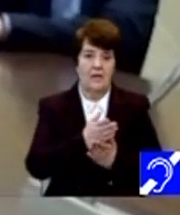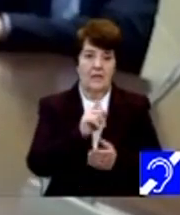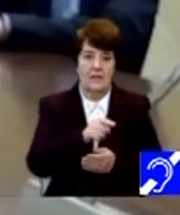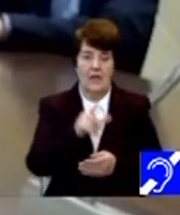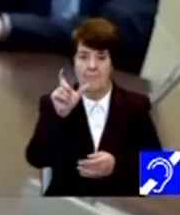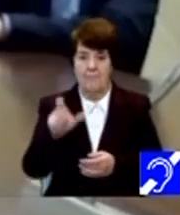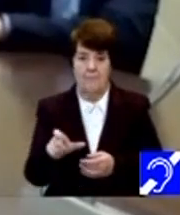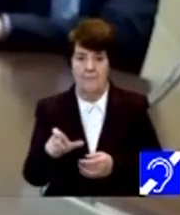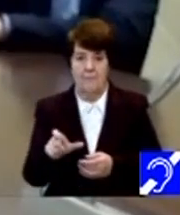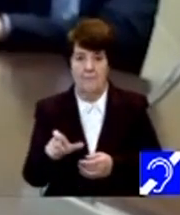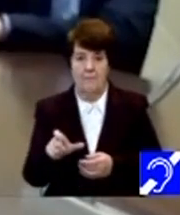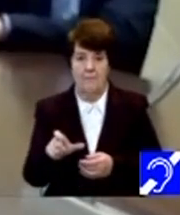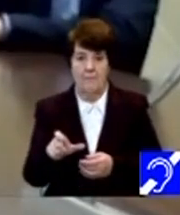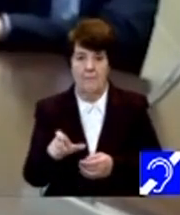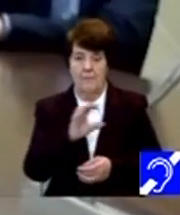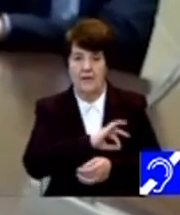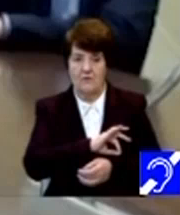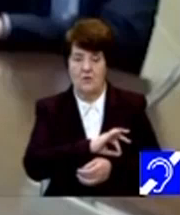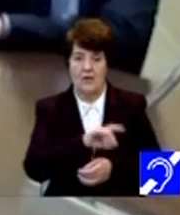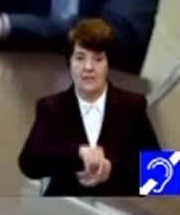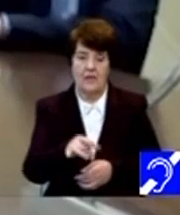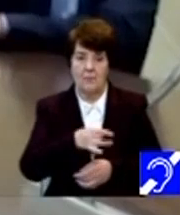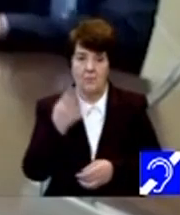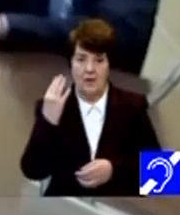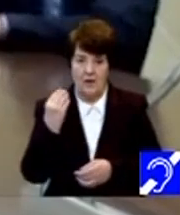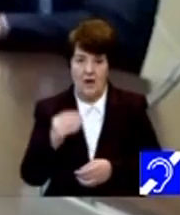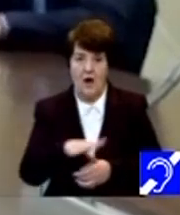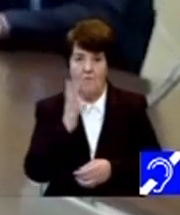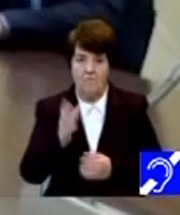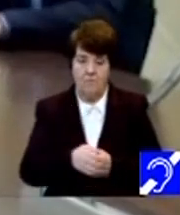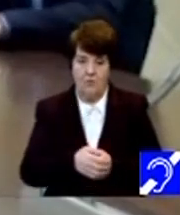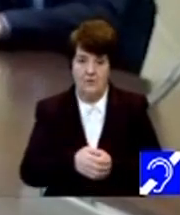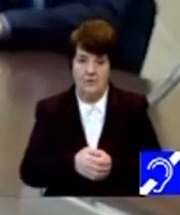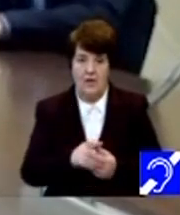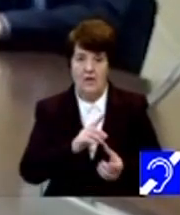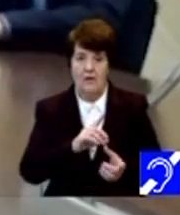către beneficiari. Iată, direct din Republica Moldova